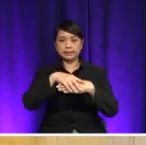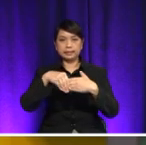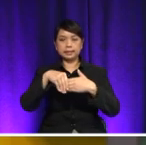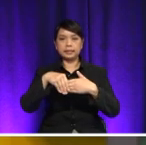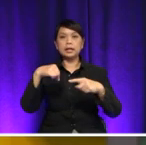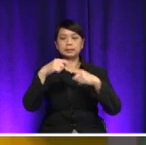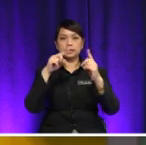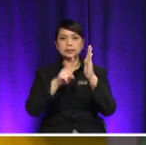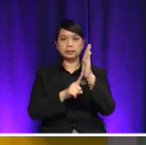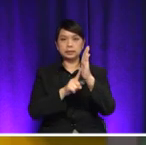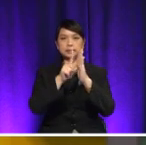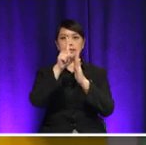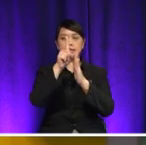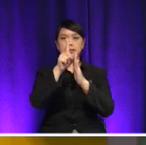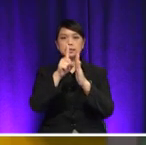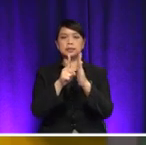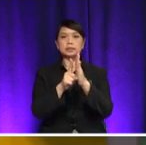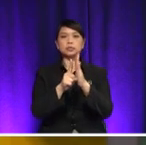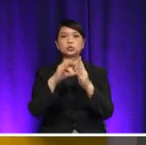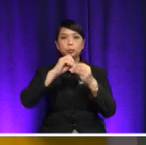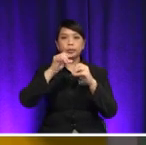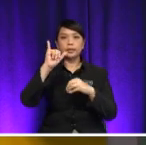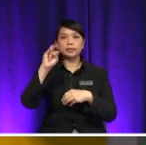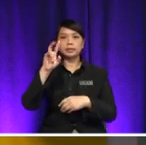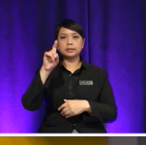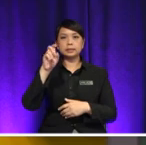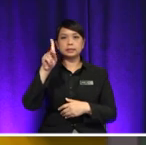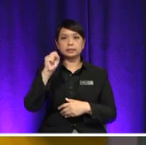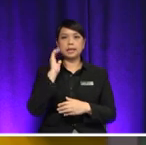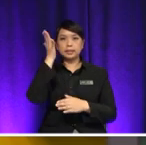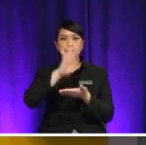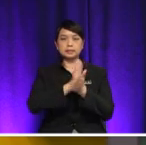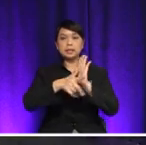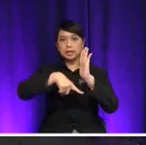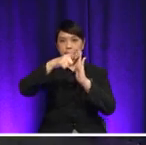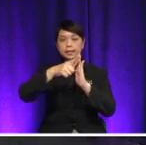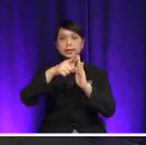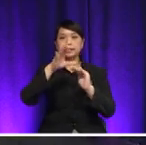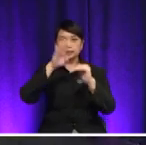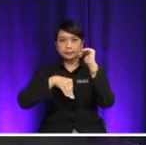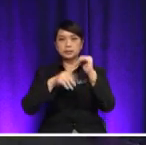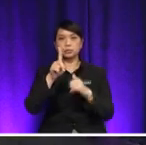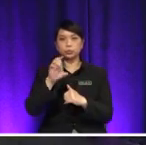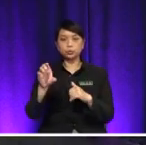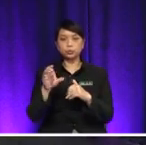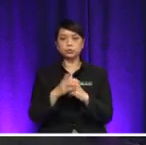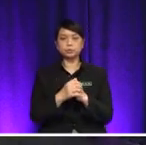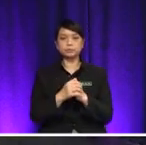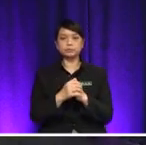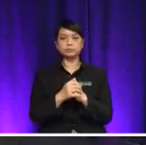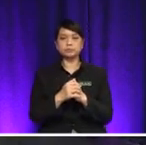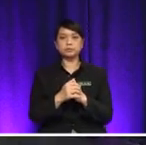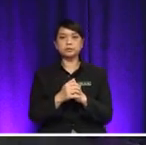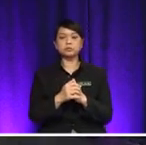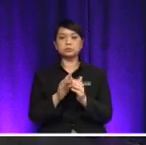indeks dia lebih besar daripada 100 Oke sepatu kalau kita tengok dekat skala aduh oke daripada 100 menjadi 160 dia naik